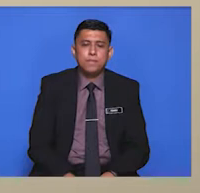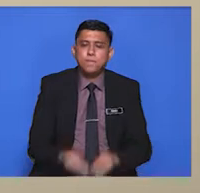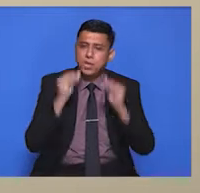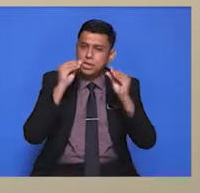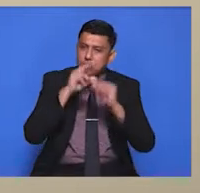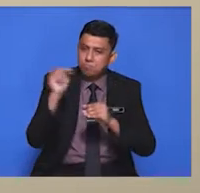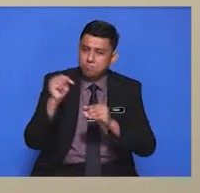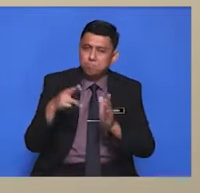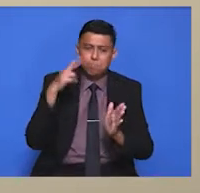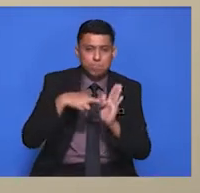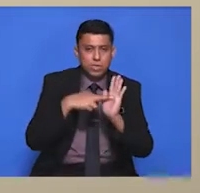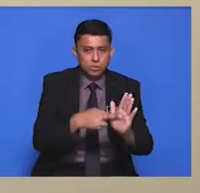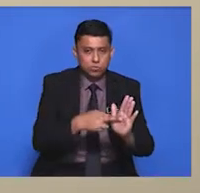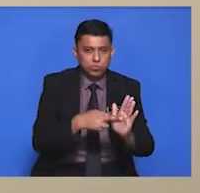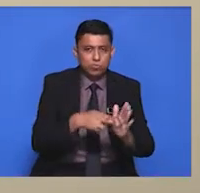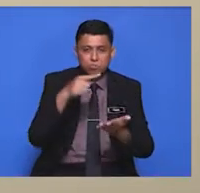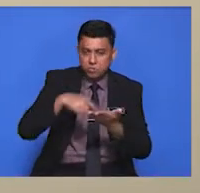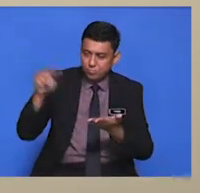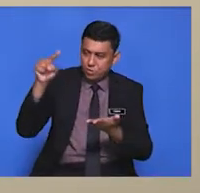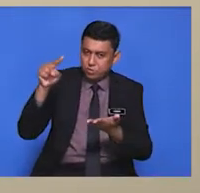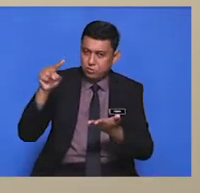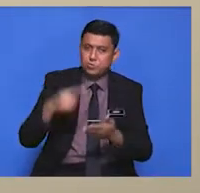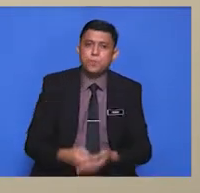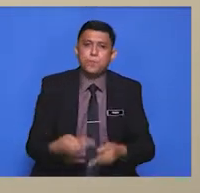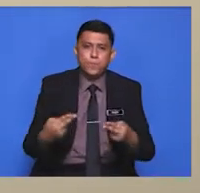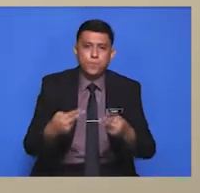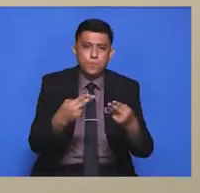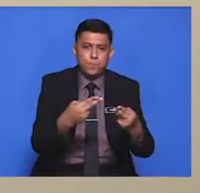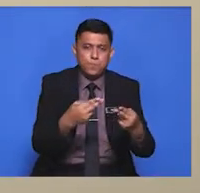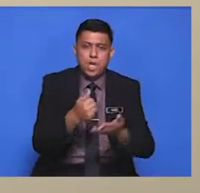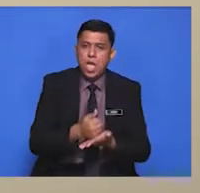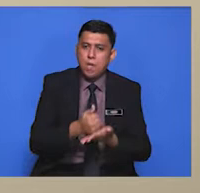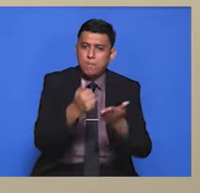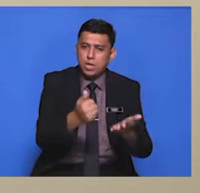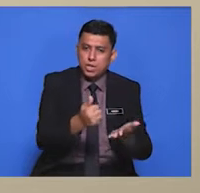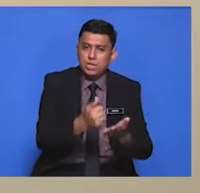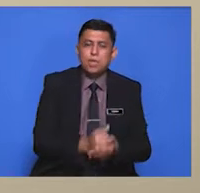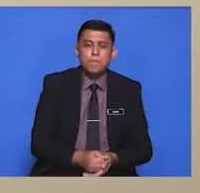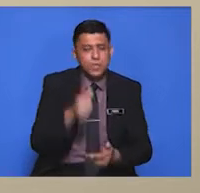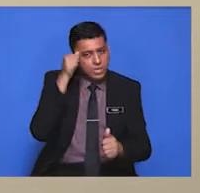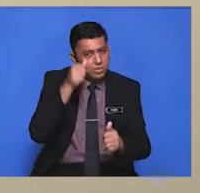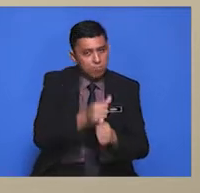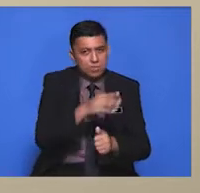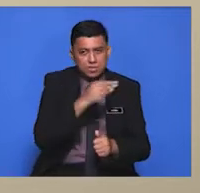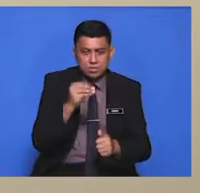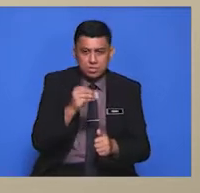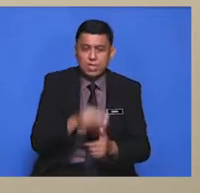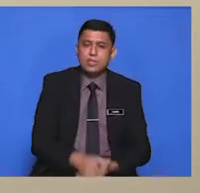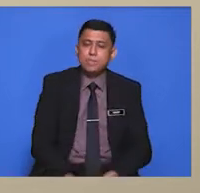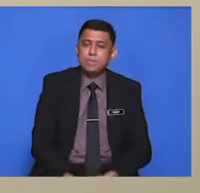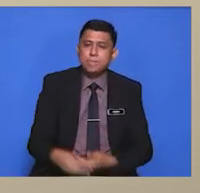pula merujuk kepada suatu perutusan, amanat, peringatan dan pedoman yang